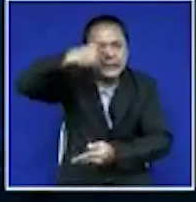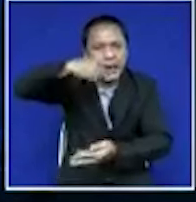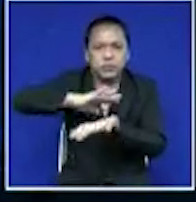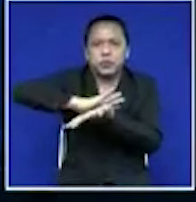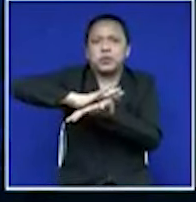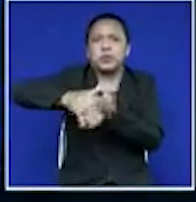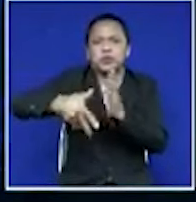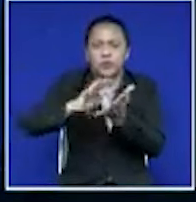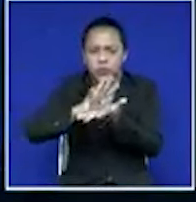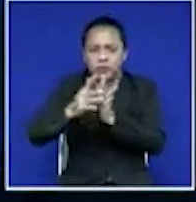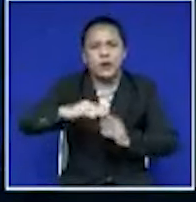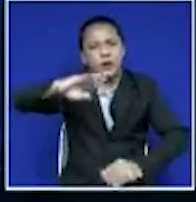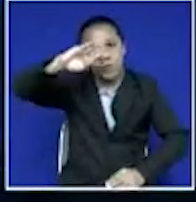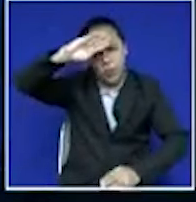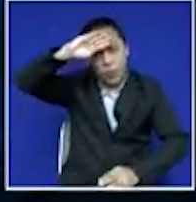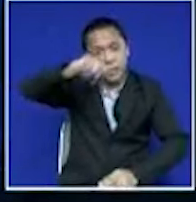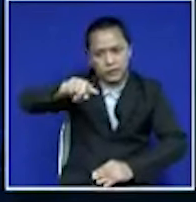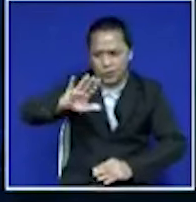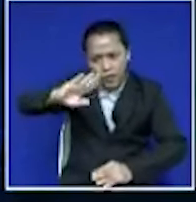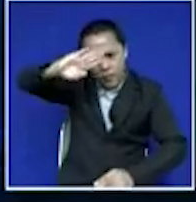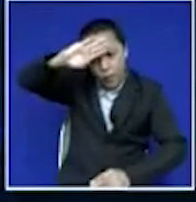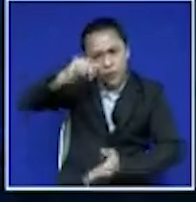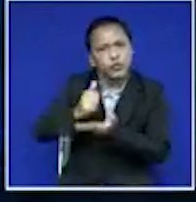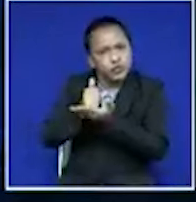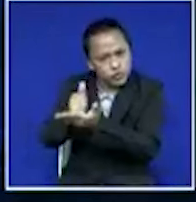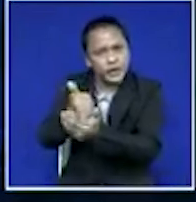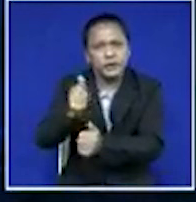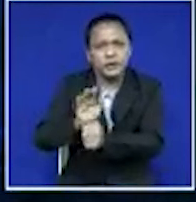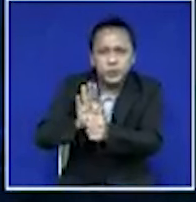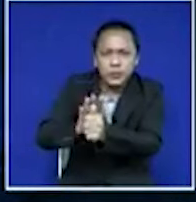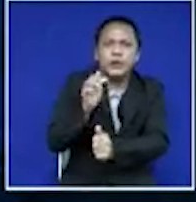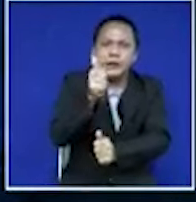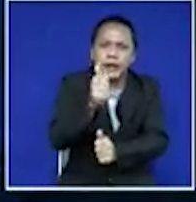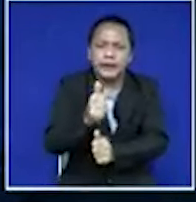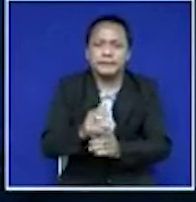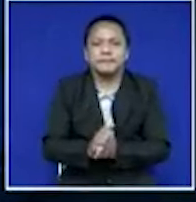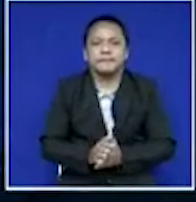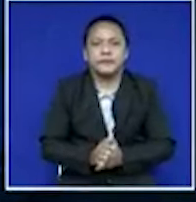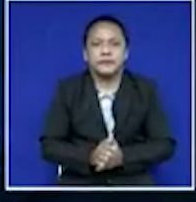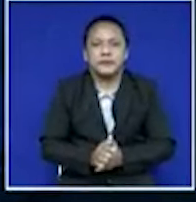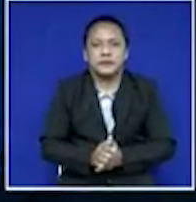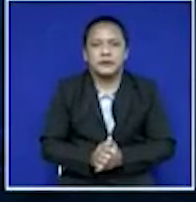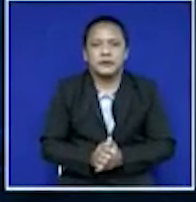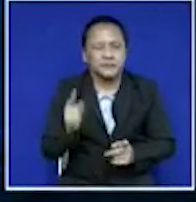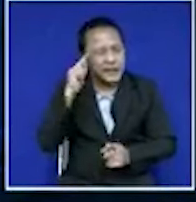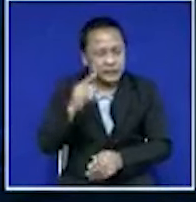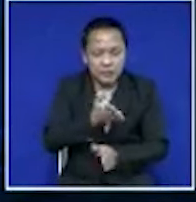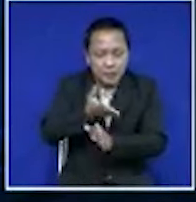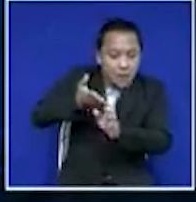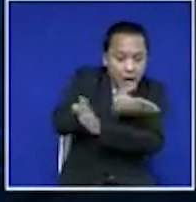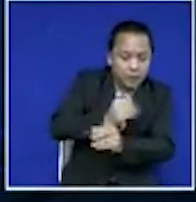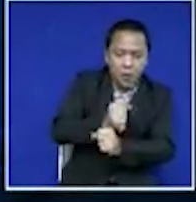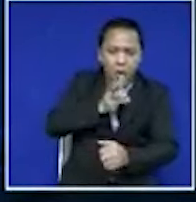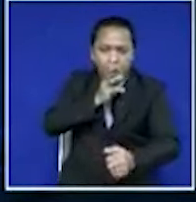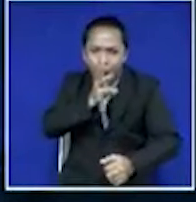ไทยอยู่เพราะยามเจ็บไข้ได้ป่วยนะครับสิ่งที่มันเกิดขึ้นมาแล้วนะครับเราคงไม่ได้ไปย้อนหาว่าจะกล่าวโ